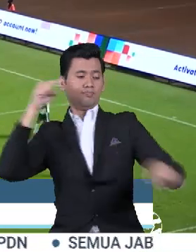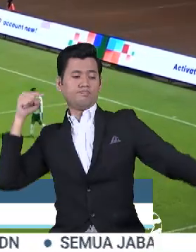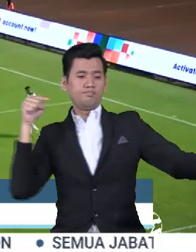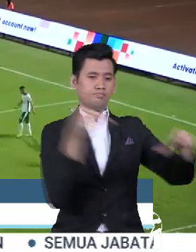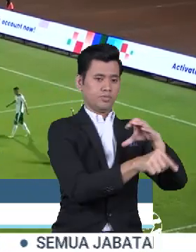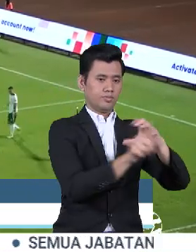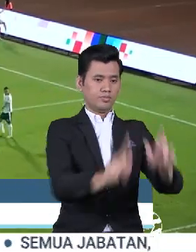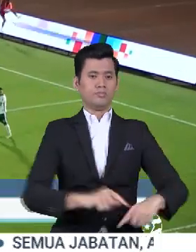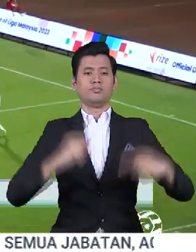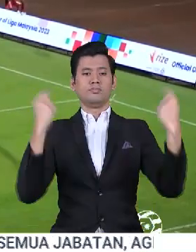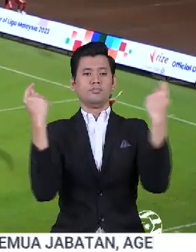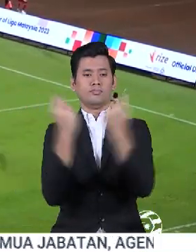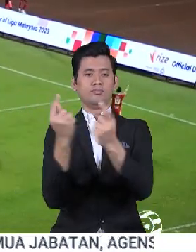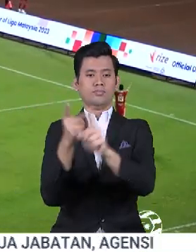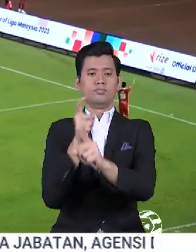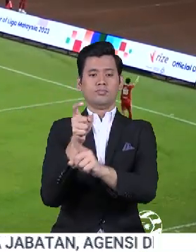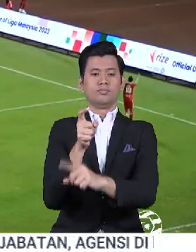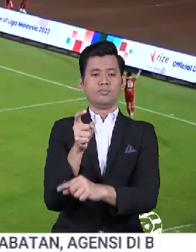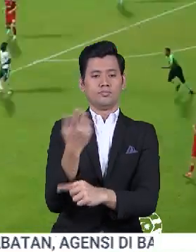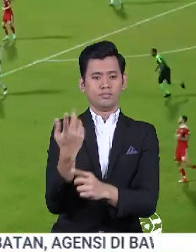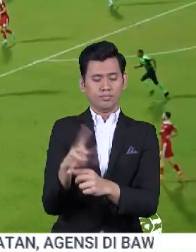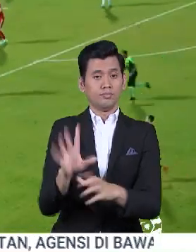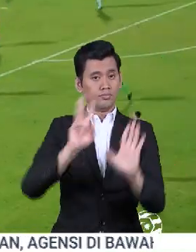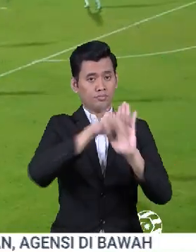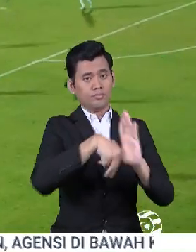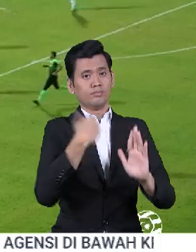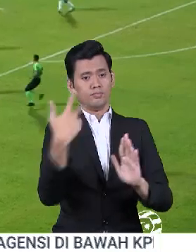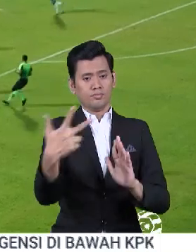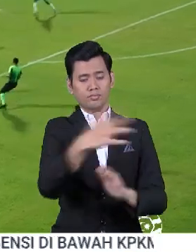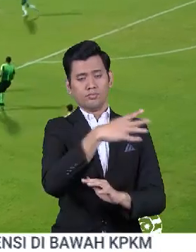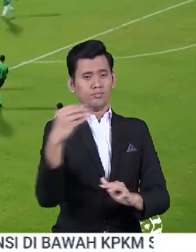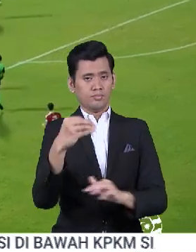dijaringkan Kapten pasukan bandrol Bastia pada menit ke-13 diikuti